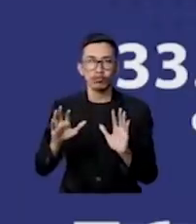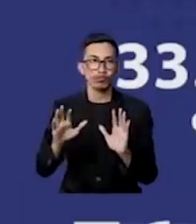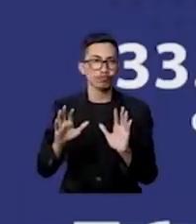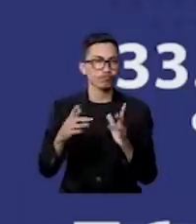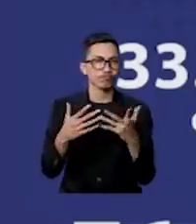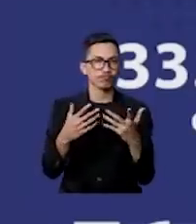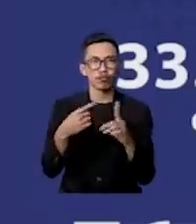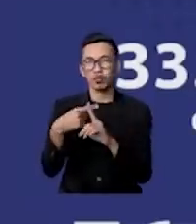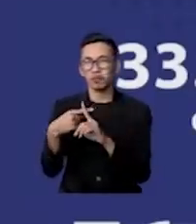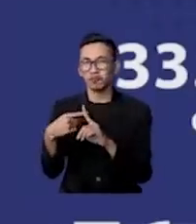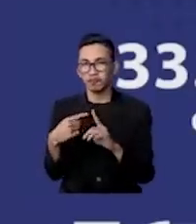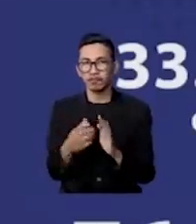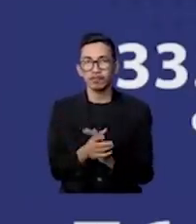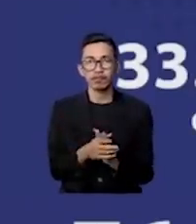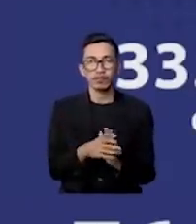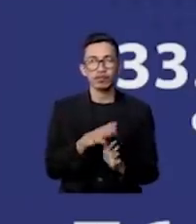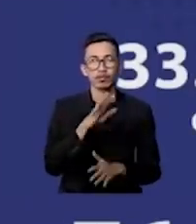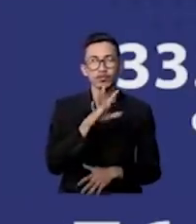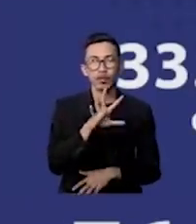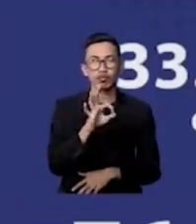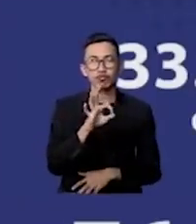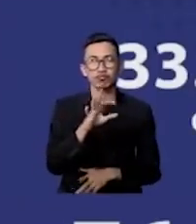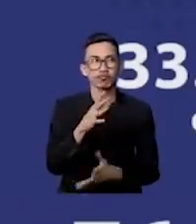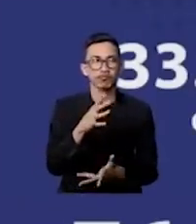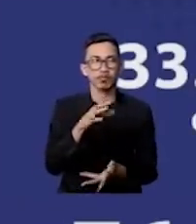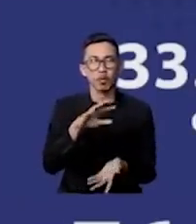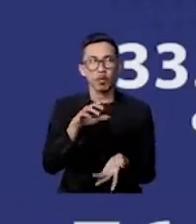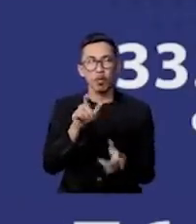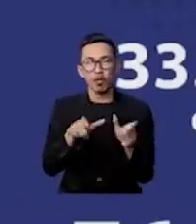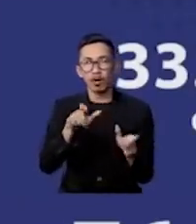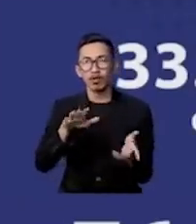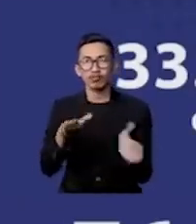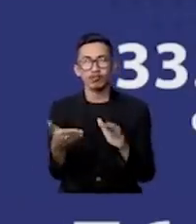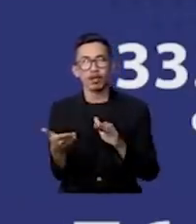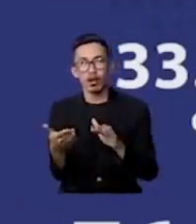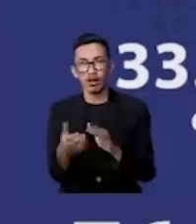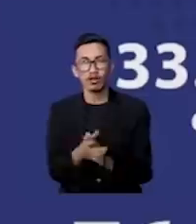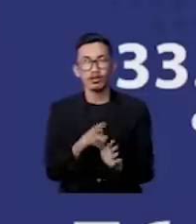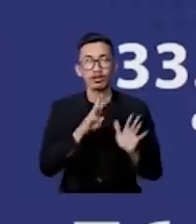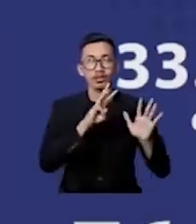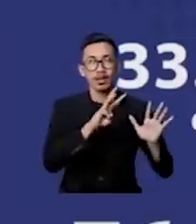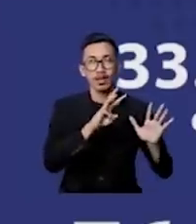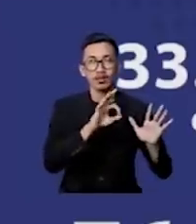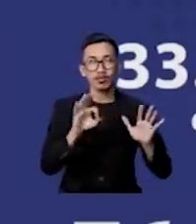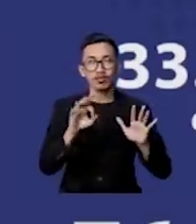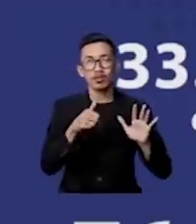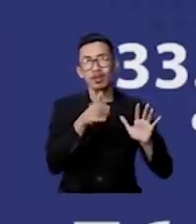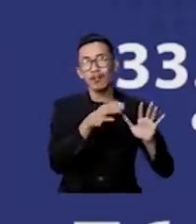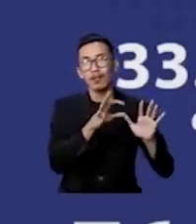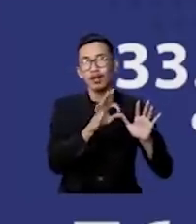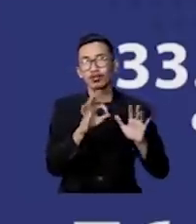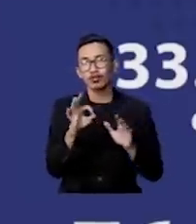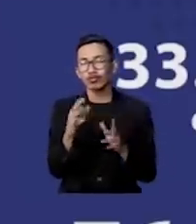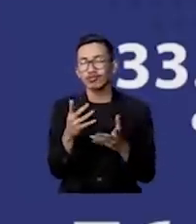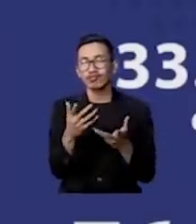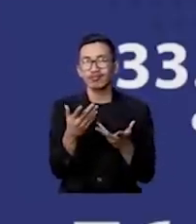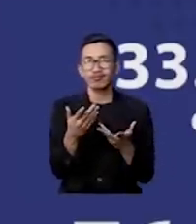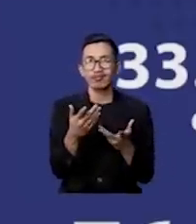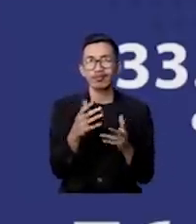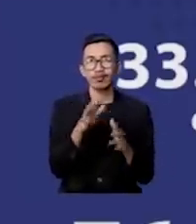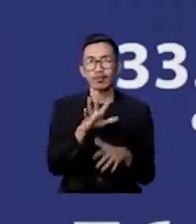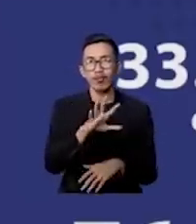50 orang dilaporkan meninggal hari ini sehingga totalnya menjadi 3656 orang